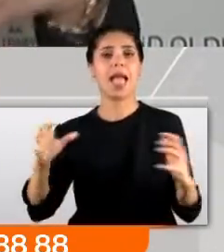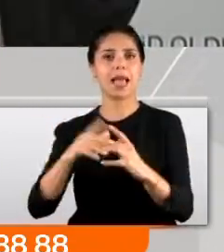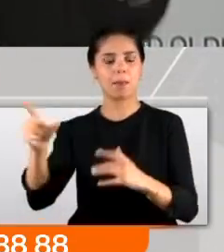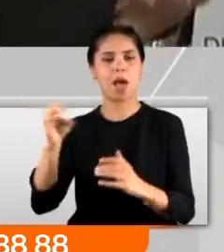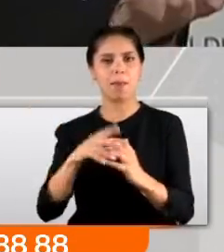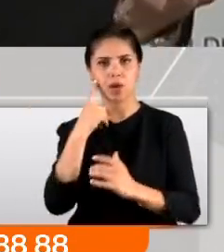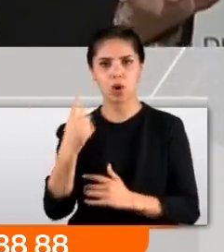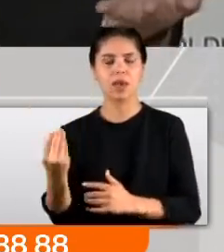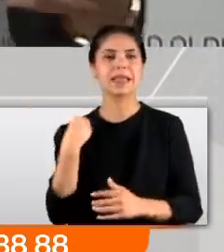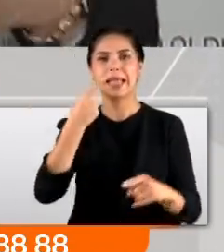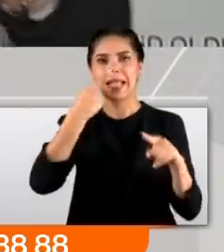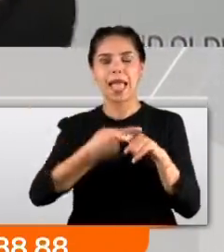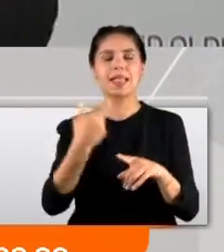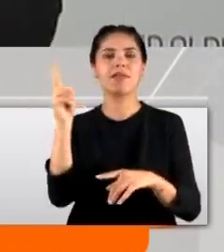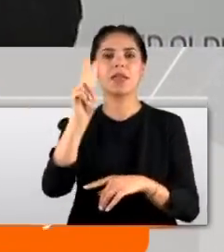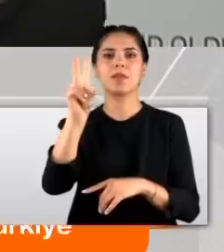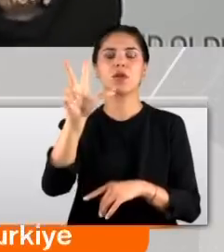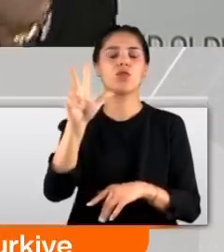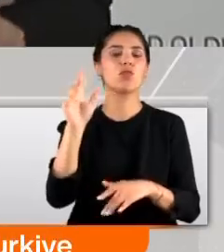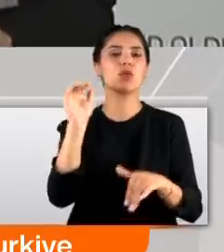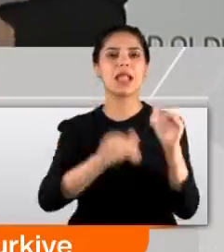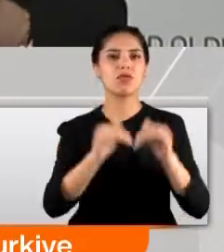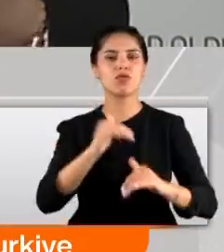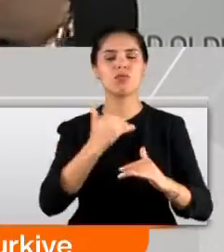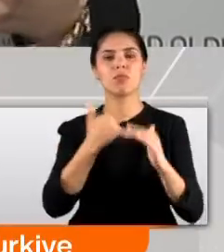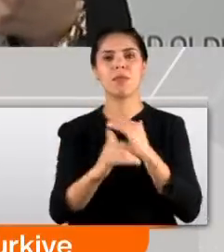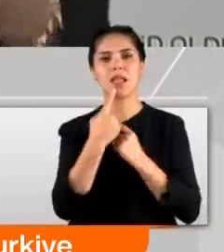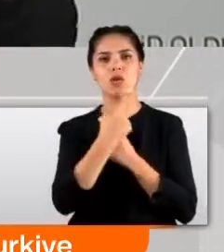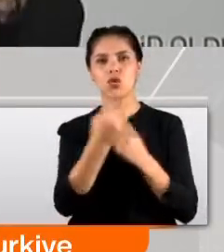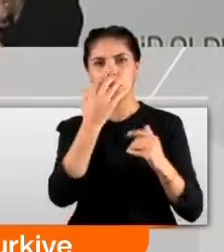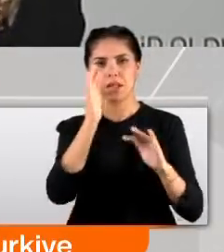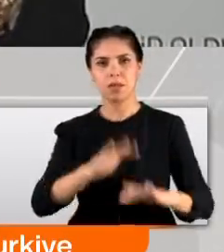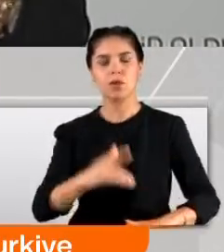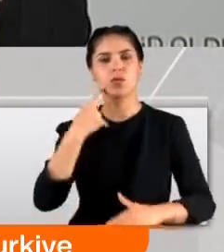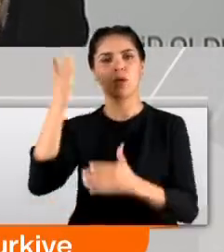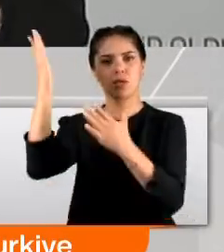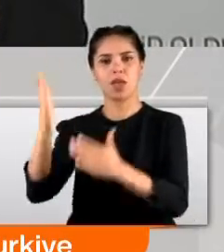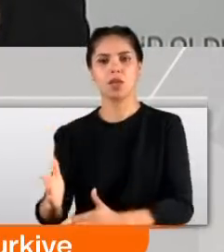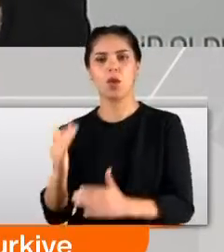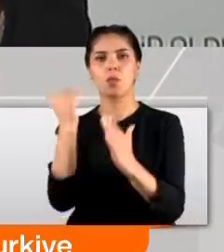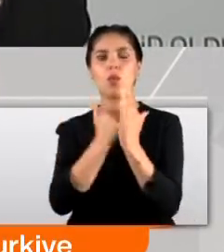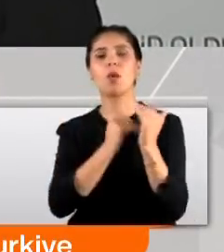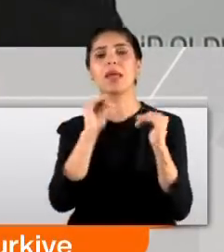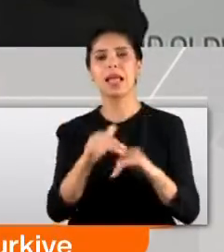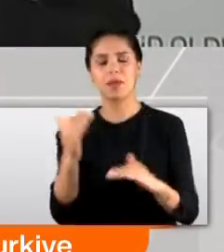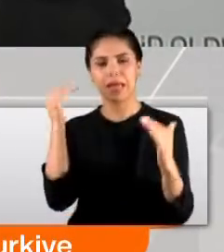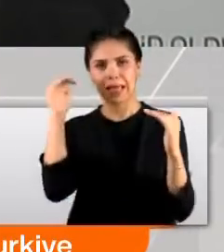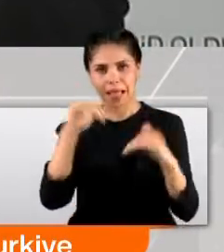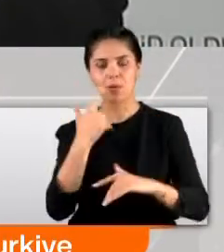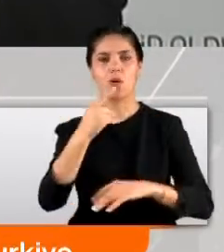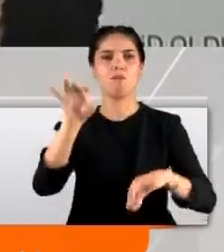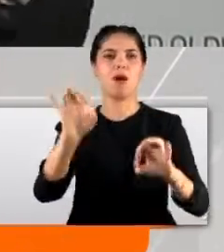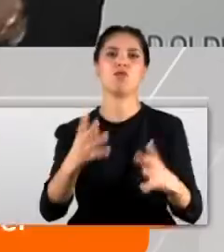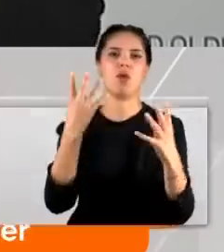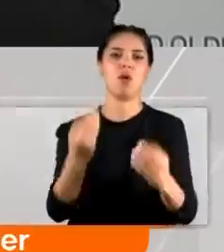AK Parti'nin yeni hedefi olan 2023 seçimlerine dair mesajlar da vermesini bekliyoruz. Cumhurbaşkanı Erdoğan henüz programa gelmedi. Gelmesiyle birlikte de